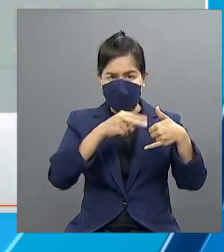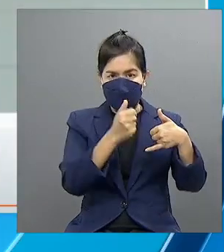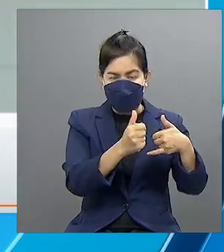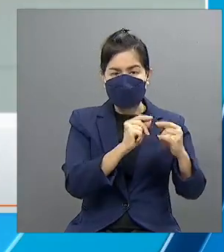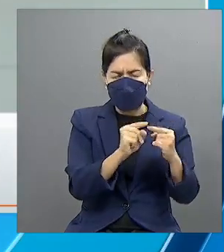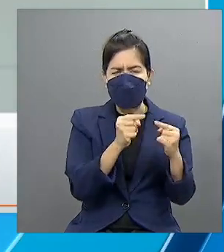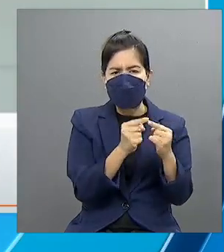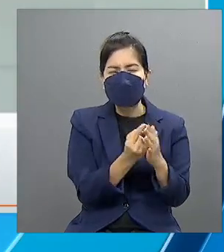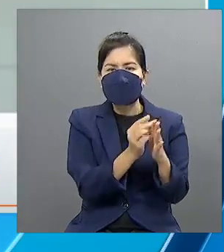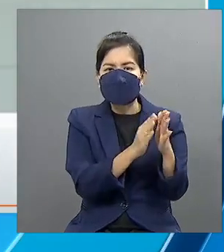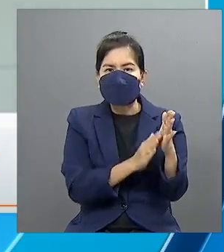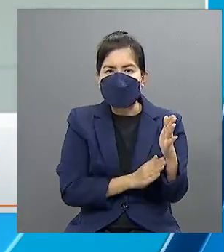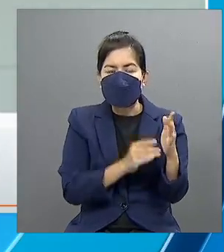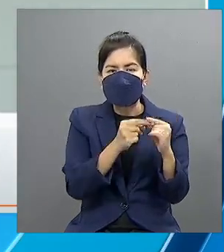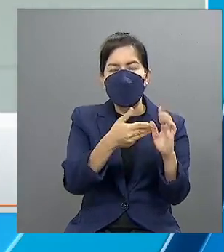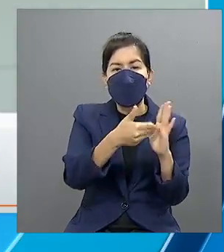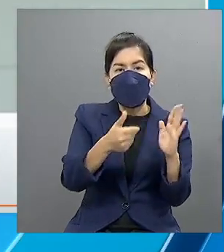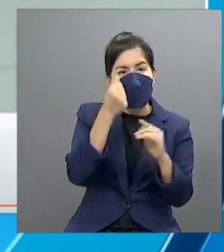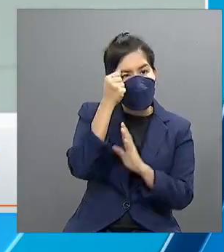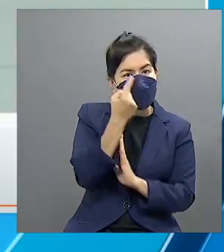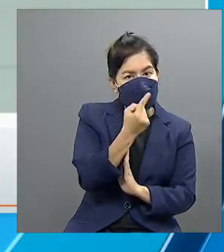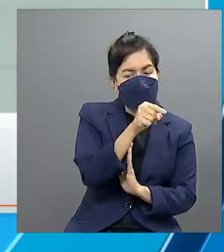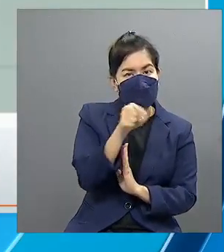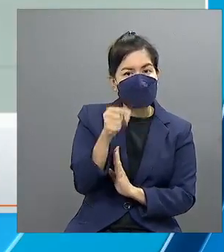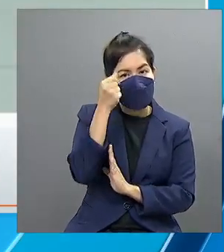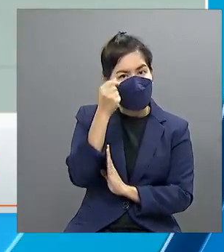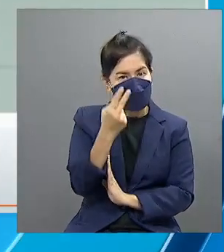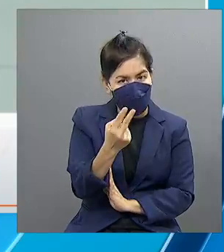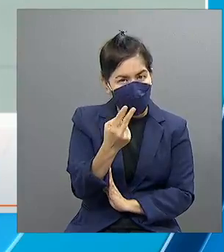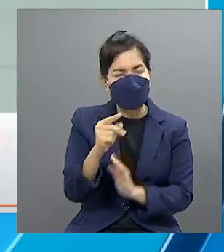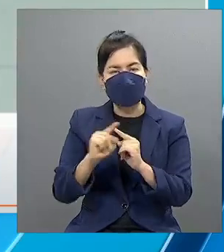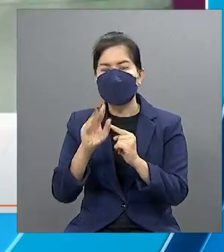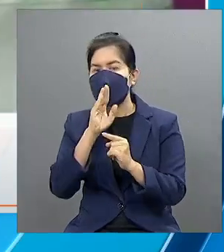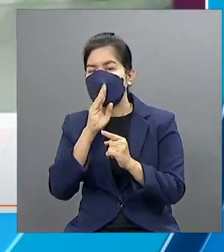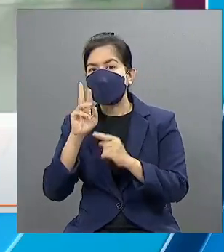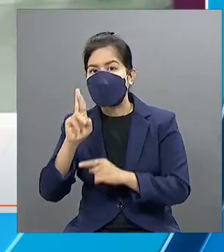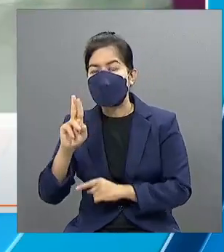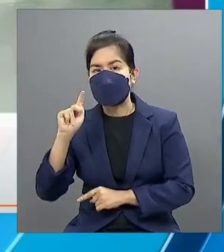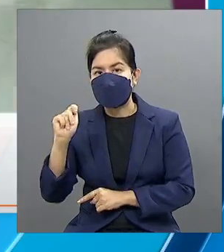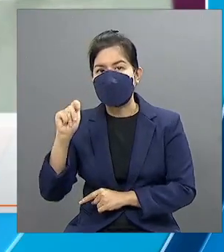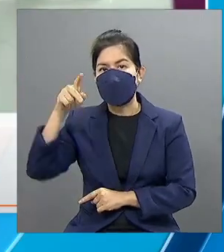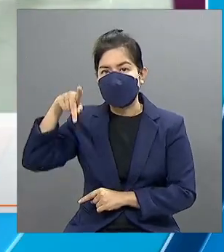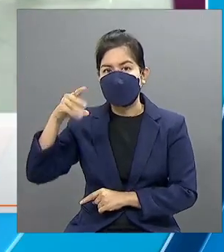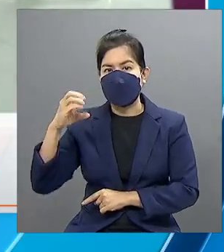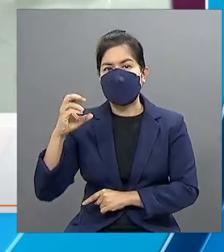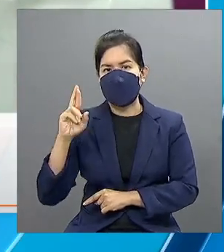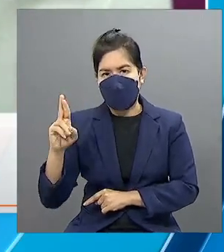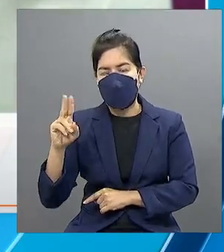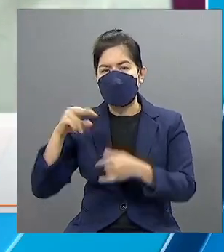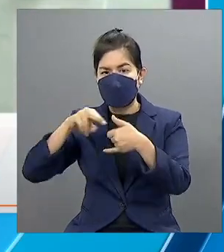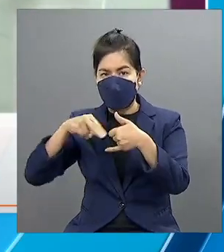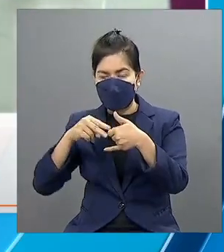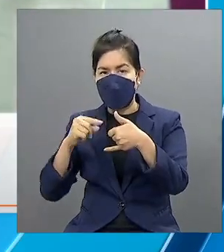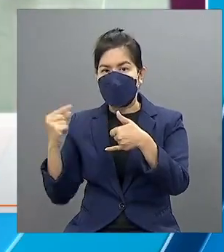ครับแล้วก็จะหายไปเร็วกว่า RT-PCR อีก 1-2 วันเหมือนกัน ครับ นั้นในชุดตรวจ